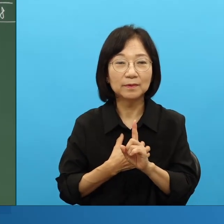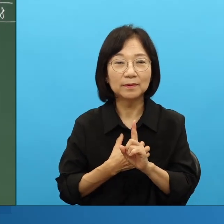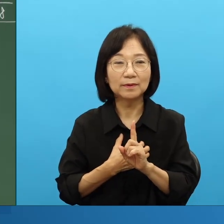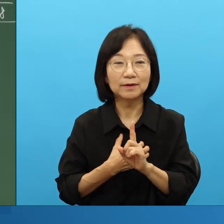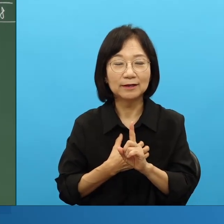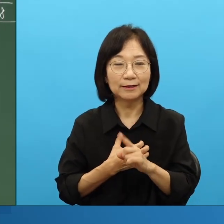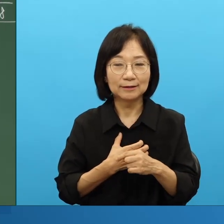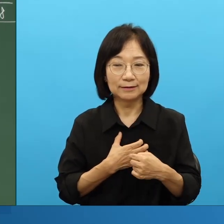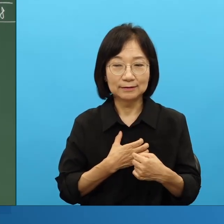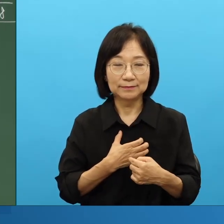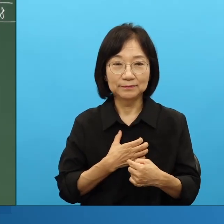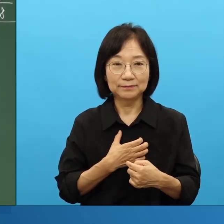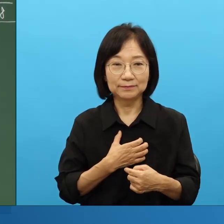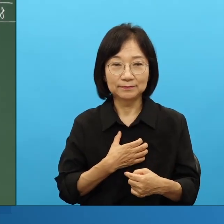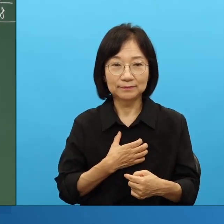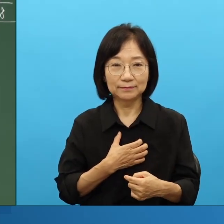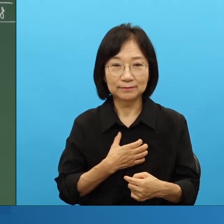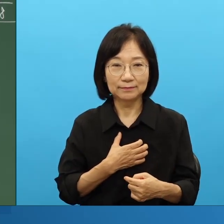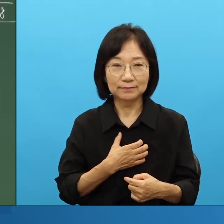꿔서